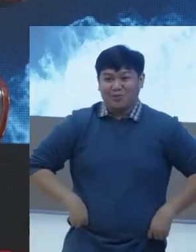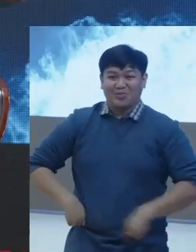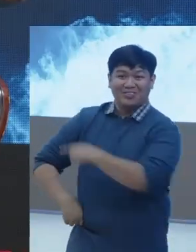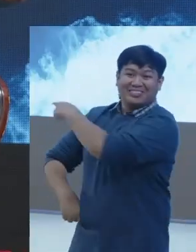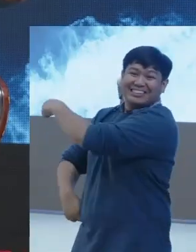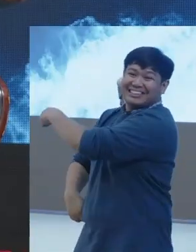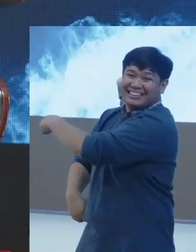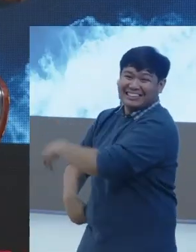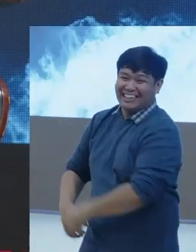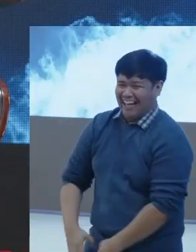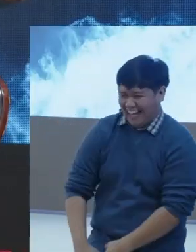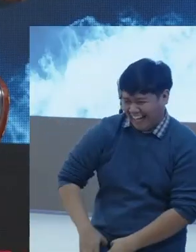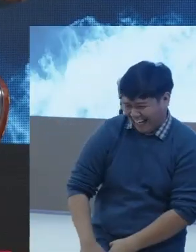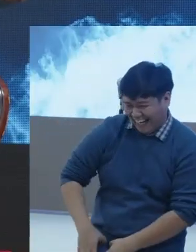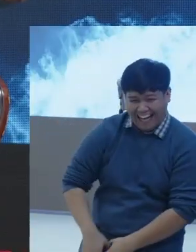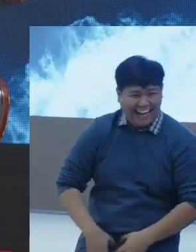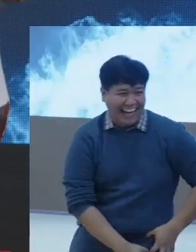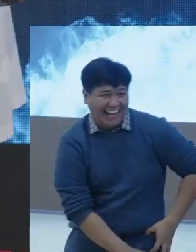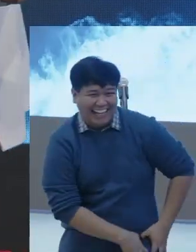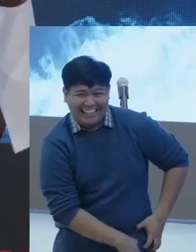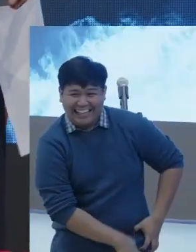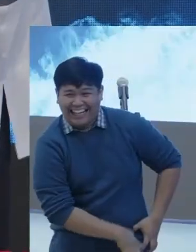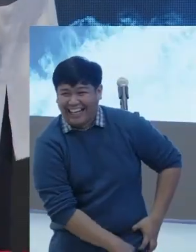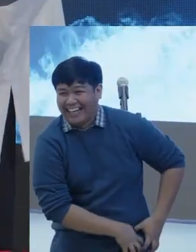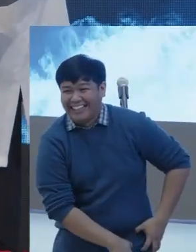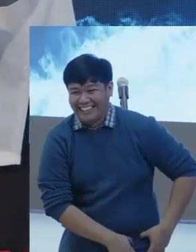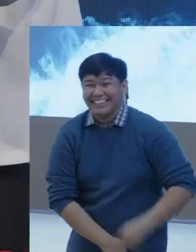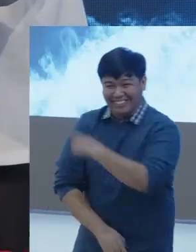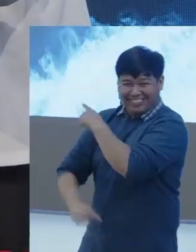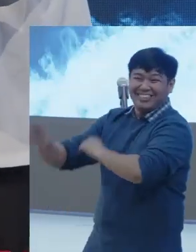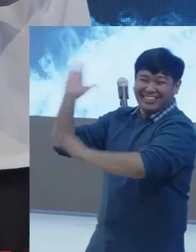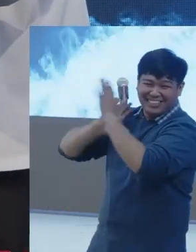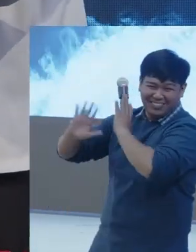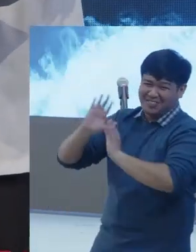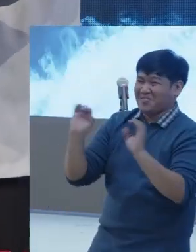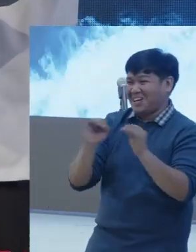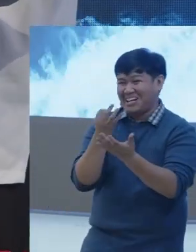yun. Yun po ang aming salawal.